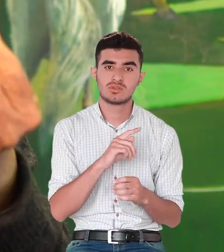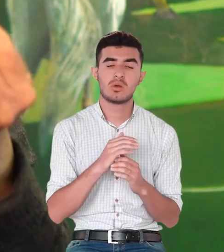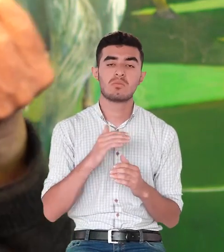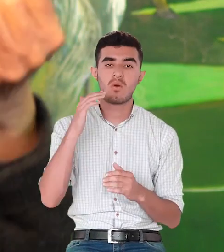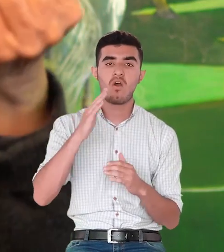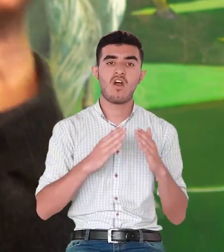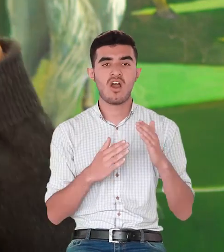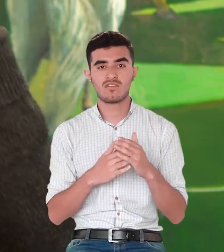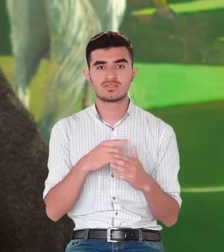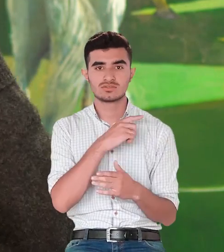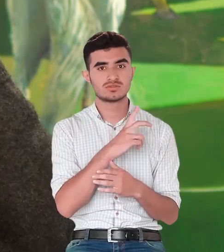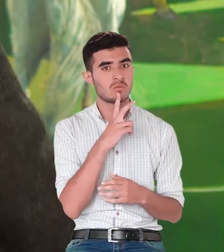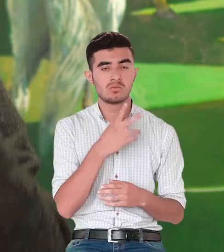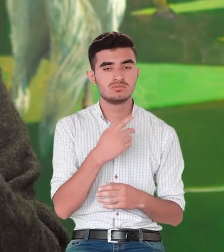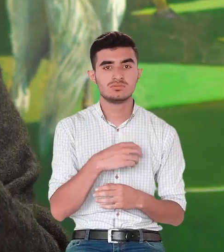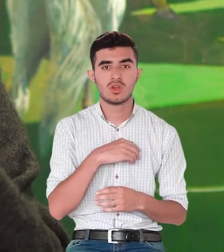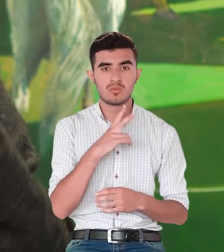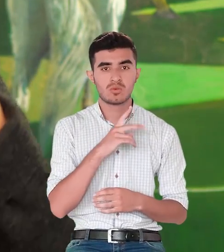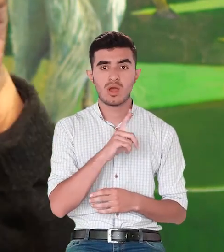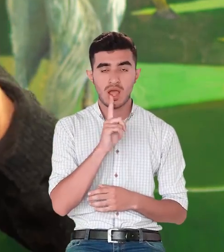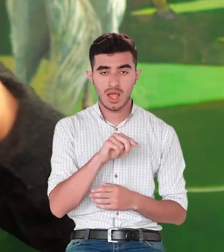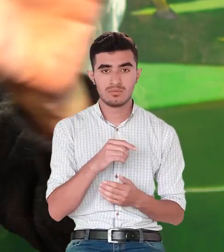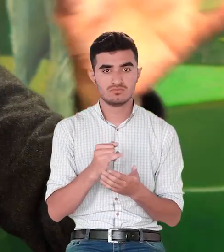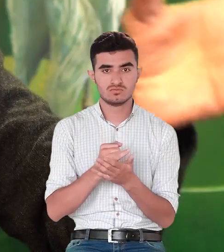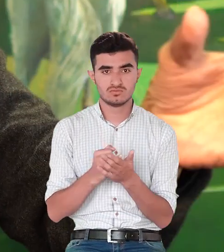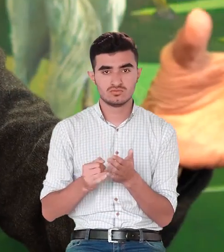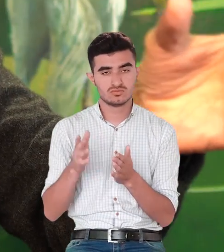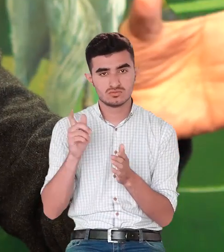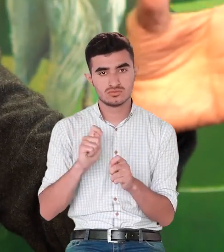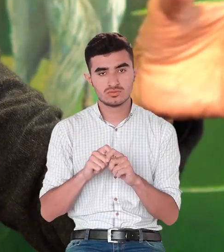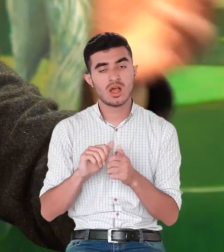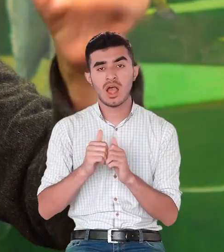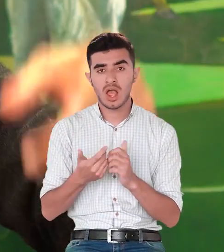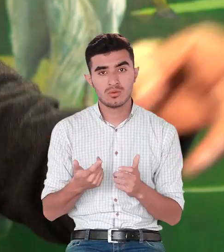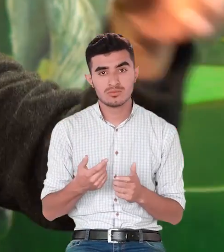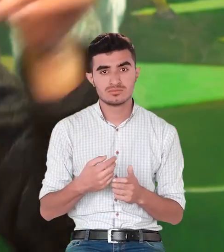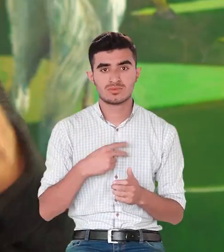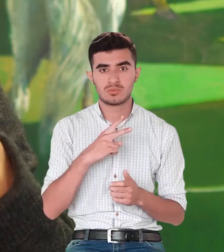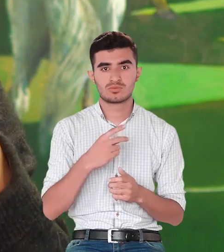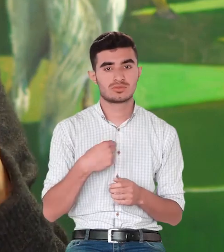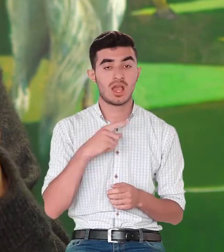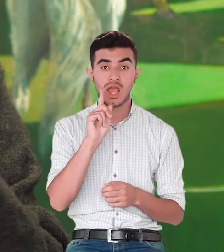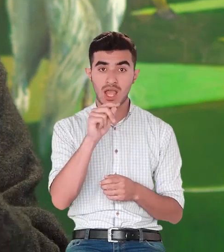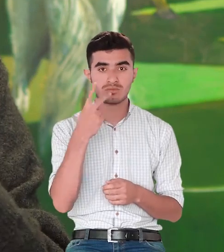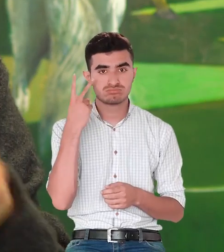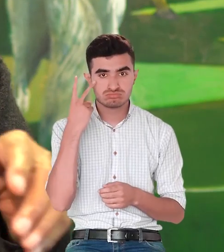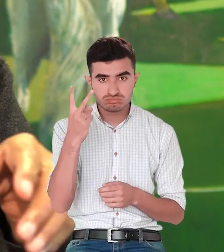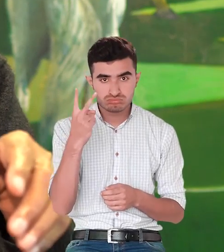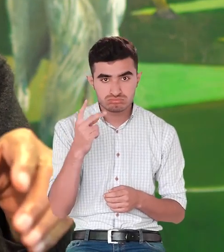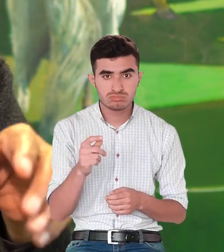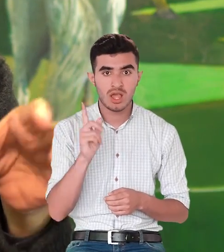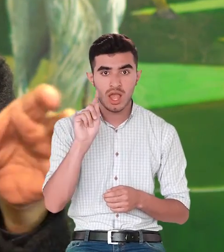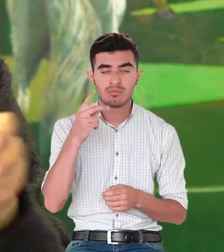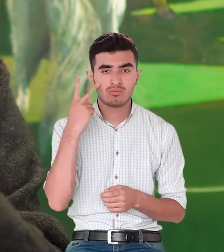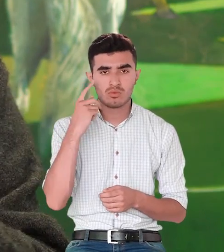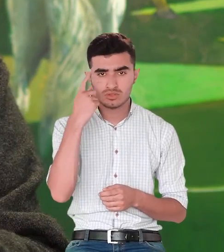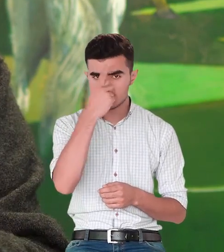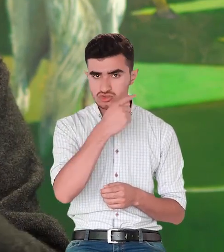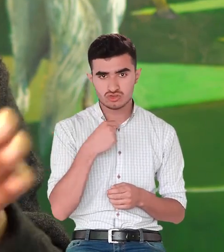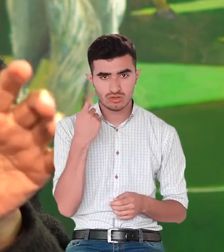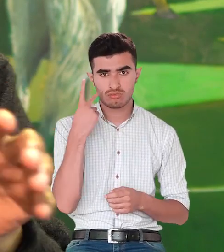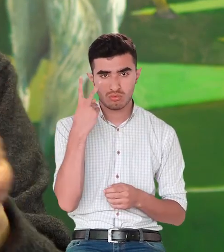نیا پن ہو تو مجھے ٹک کر جاتا ہے. میں پھر وہ جا کے کوشش کرتا ہوں کہ وہ کس طرح, تو ایک یادداشت میں اور